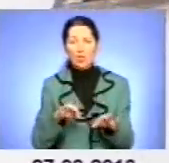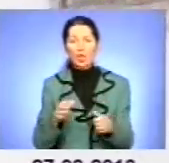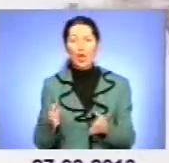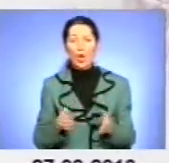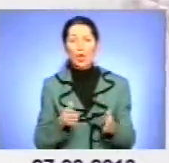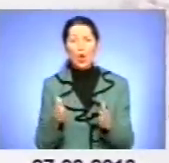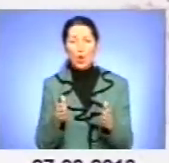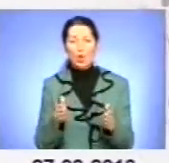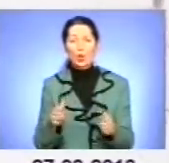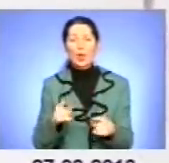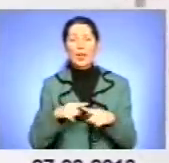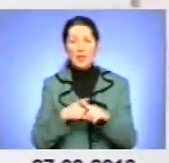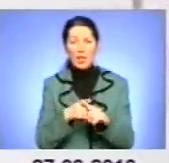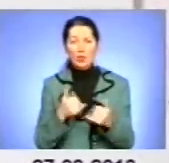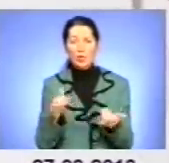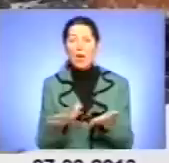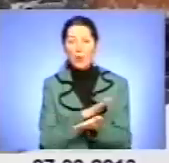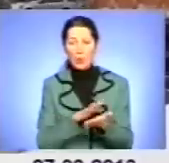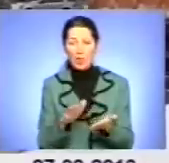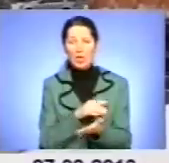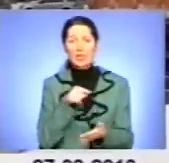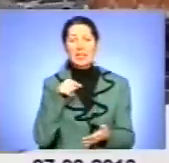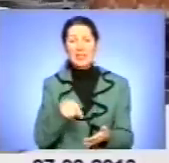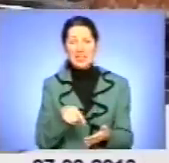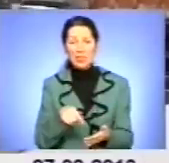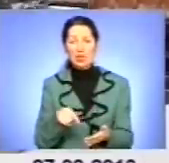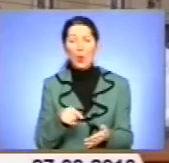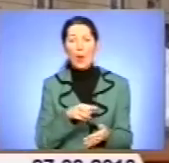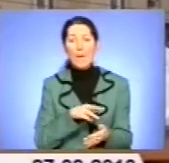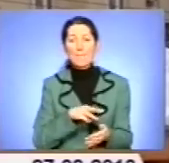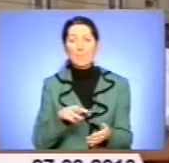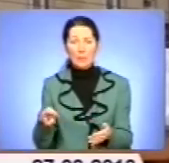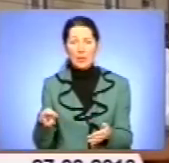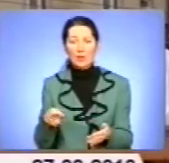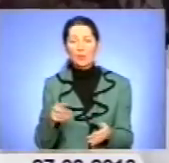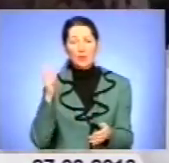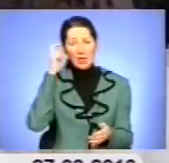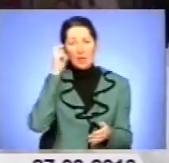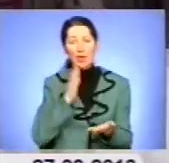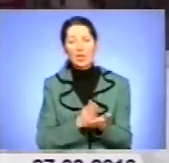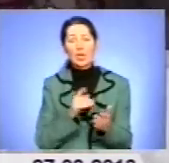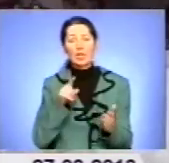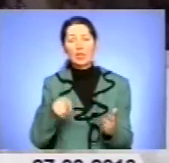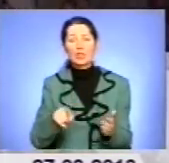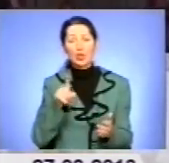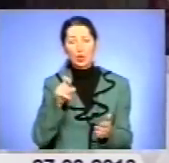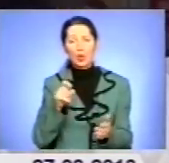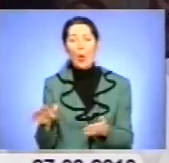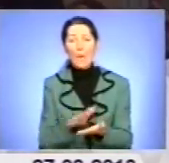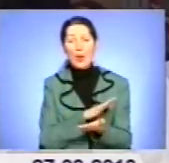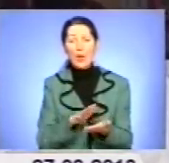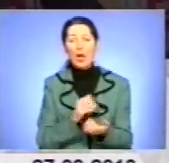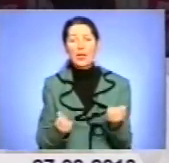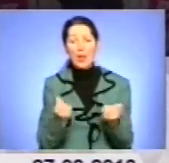Адже на тисячу квадратних метрів території Києва є лише 150 снігоприбиральних машин. Однак снігова стихія – це ще й загроза